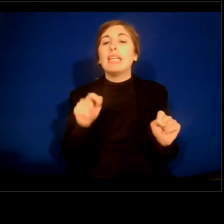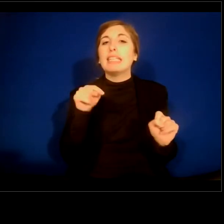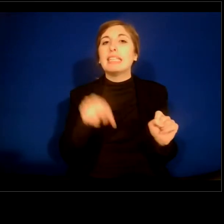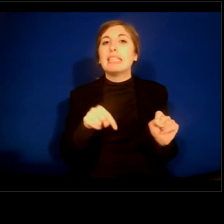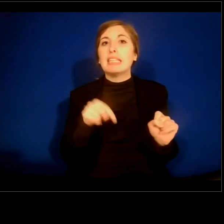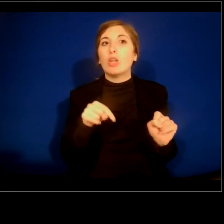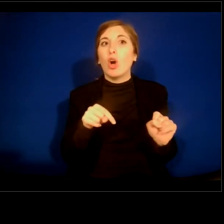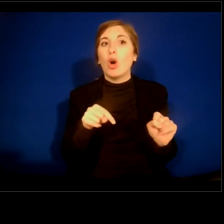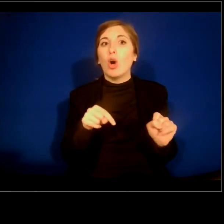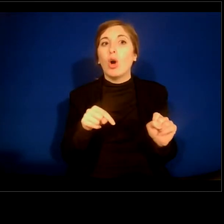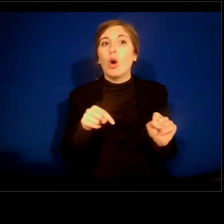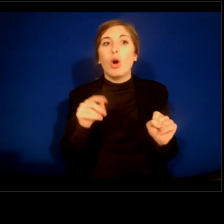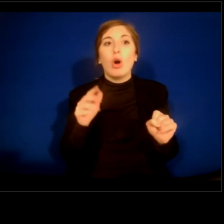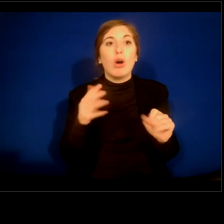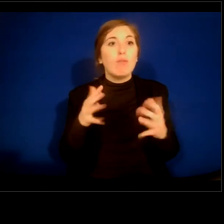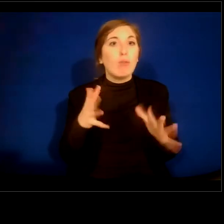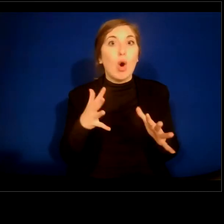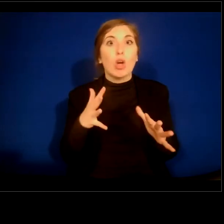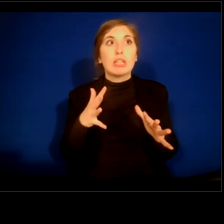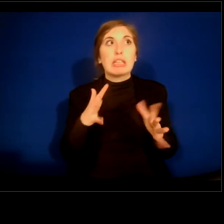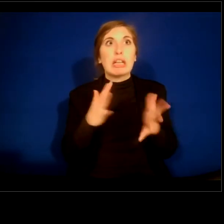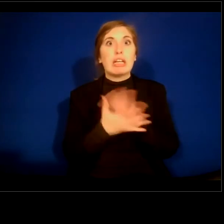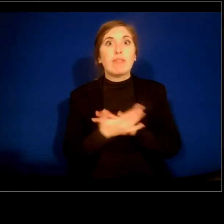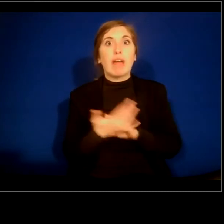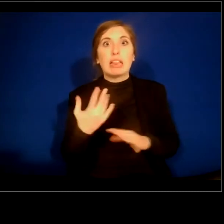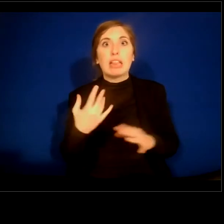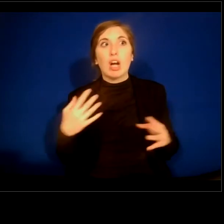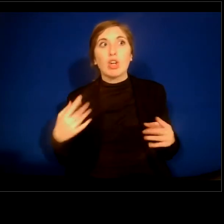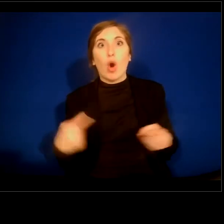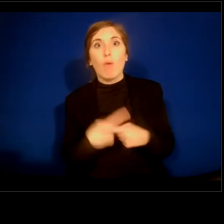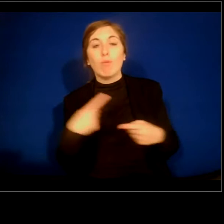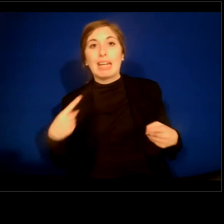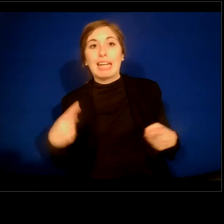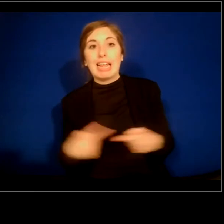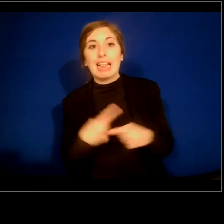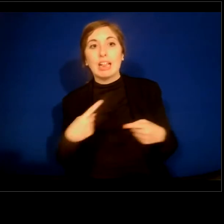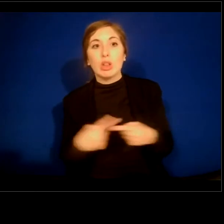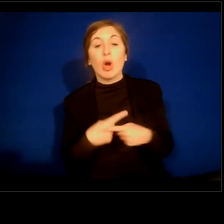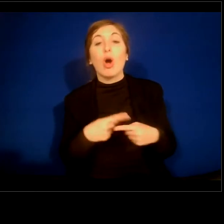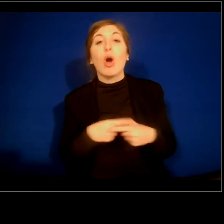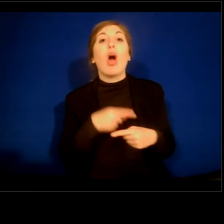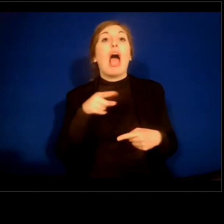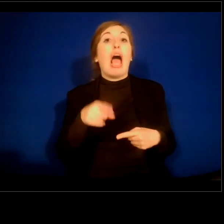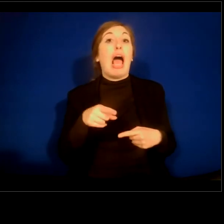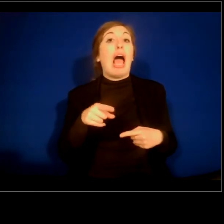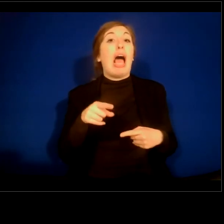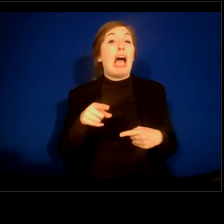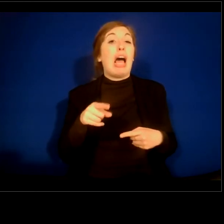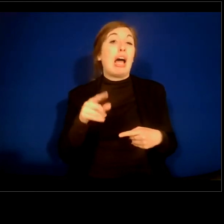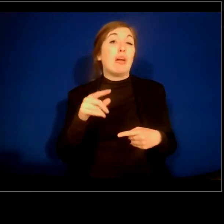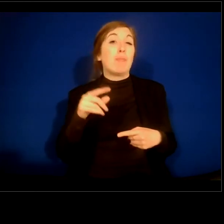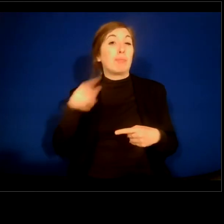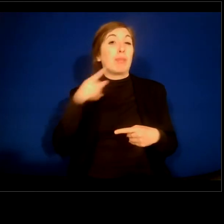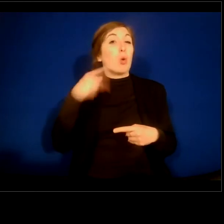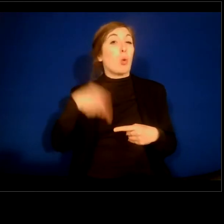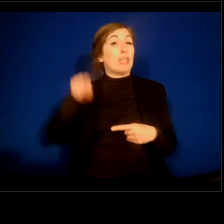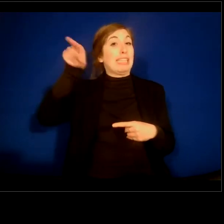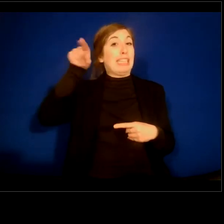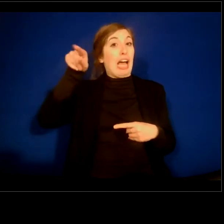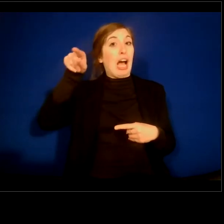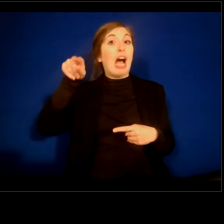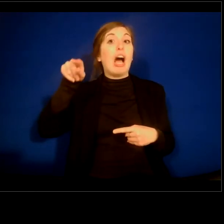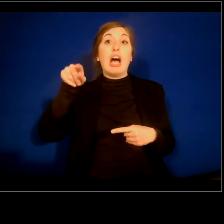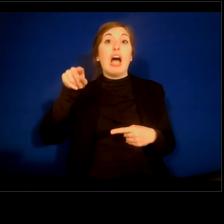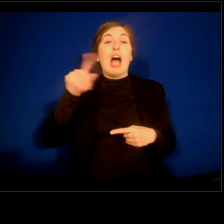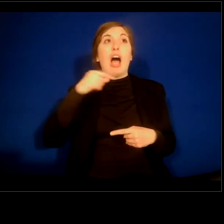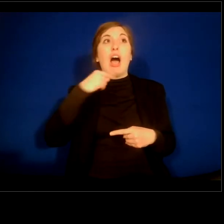giudizio, però diventa elemento di conflitto, ha fatto pensare a questa donna che fosse meglio uscire dal paese e andare in un altro dove quella lingua non si parla.